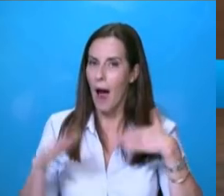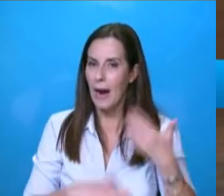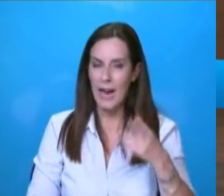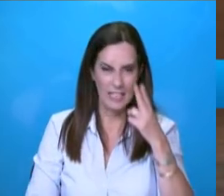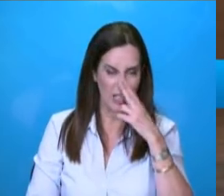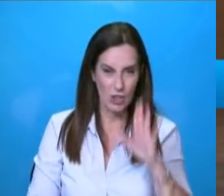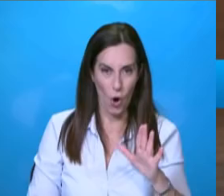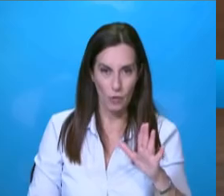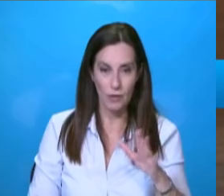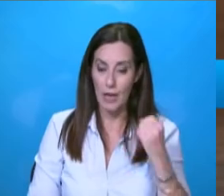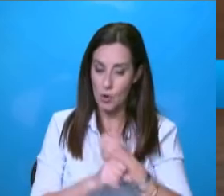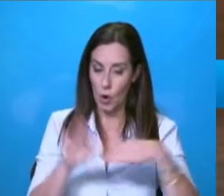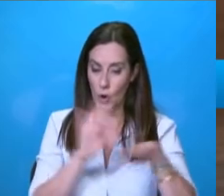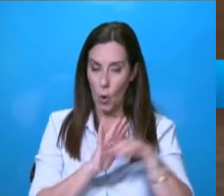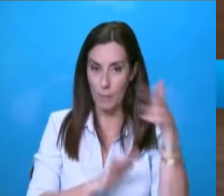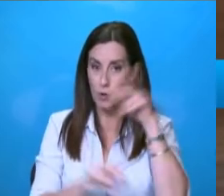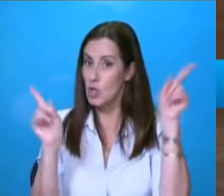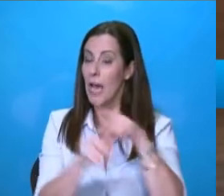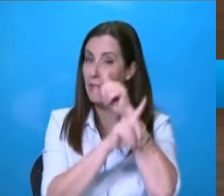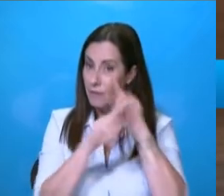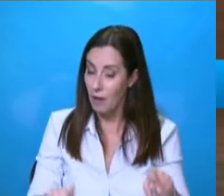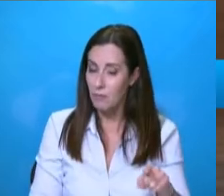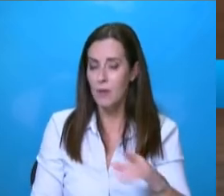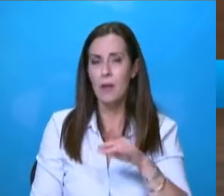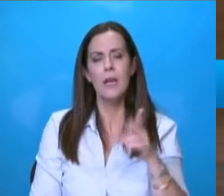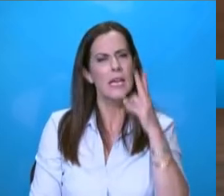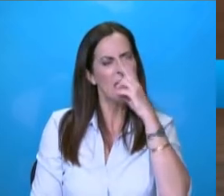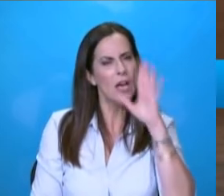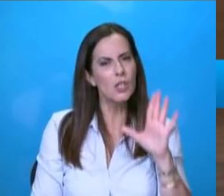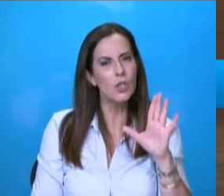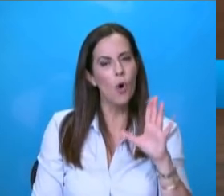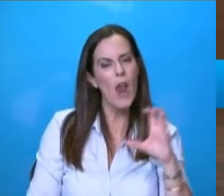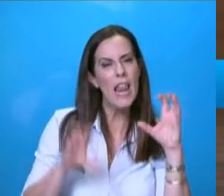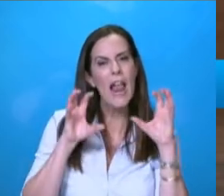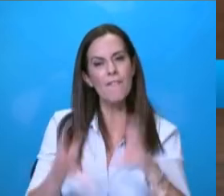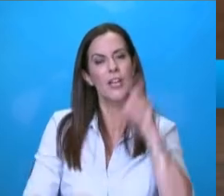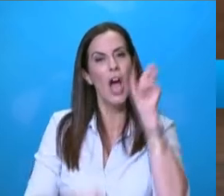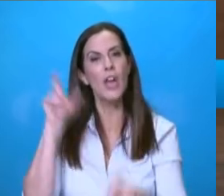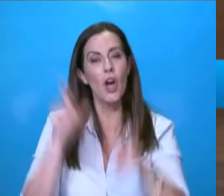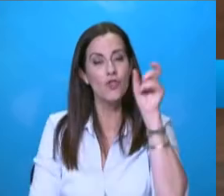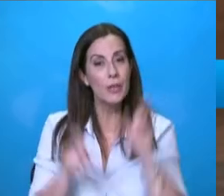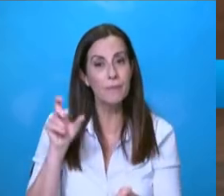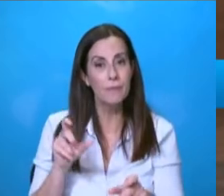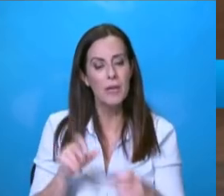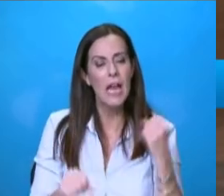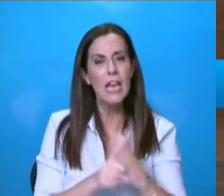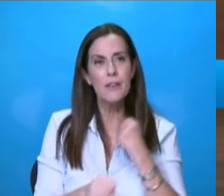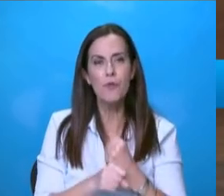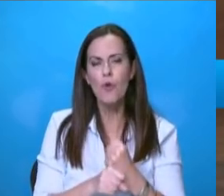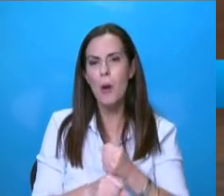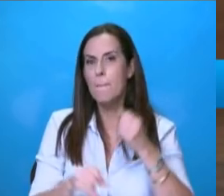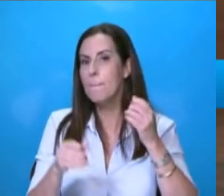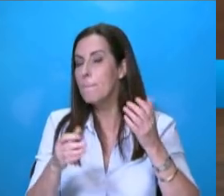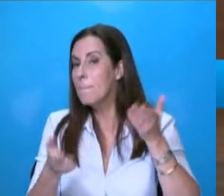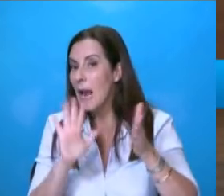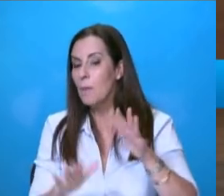הניסיון להעביר את חוק המצלמות שנכשל ינסו באיזשהו אופן להפחיד מצביעים, לפעול באלימות